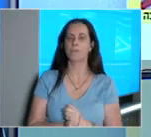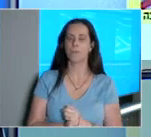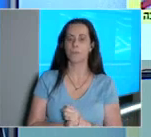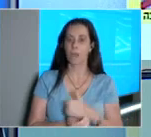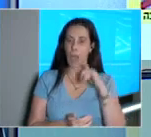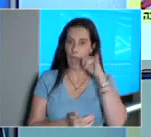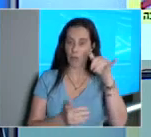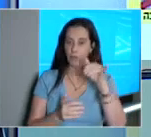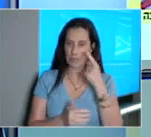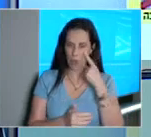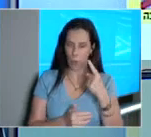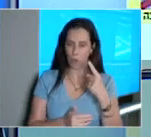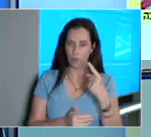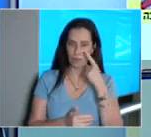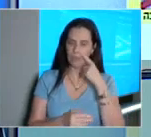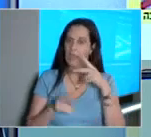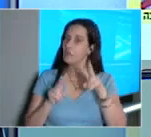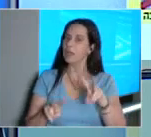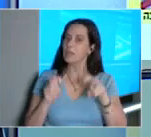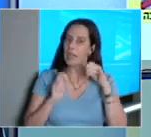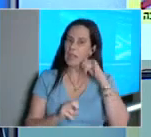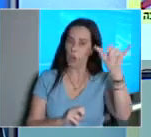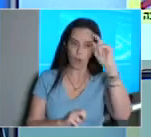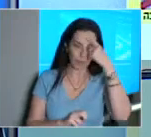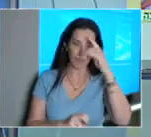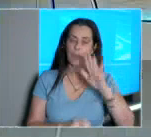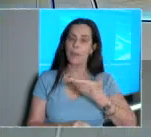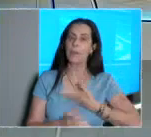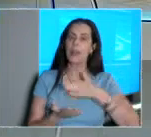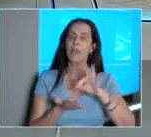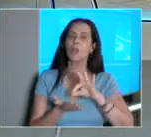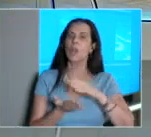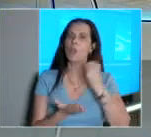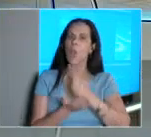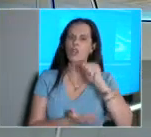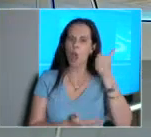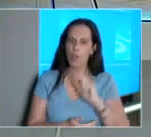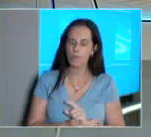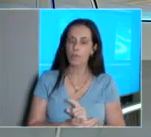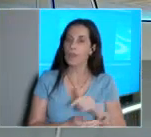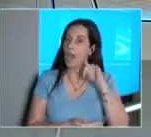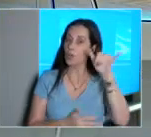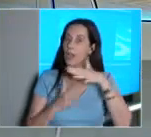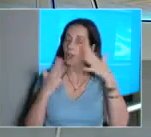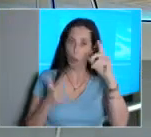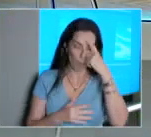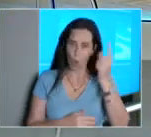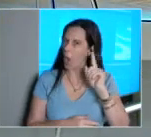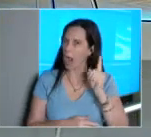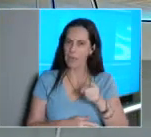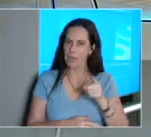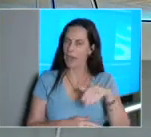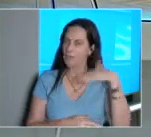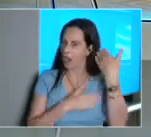הטיול הגדול במזרח, שימו לב, אפשר לנצל את הטיול להודו ולצבור גם נקודות לתואר אקדמי. הטיול הגדול במזרח לא חייב להגיע